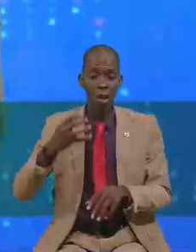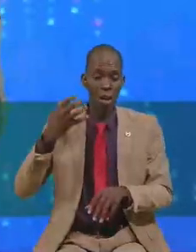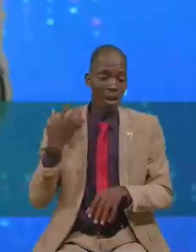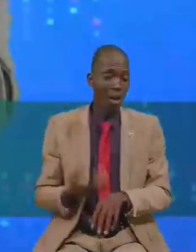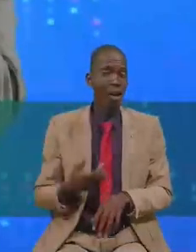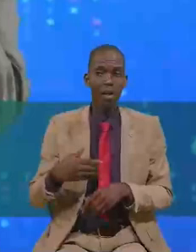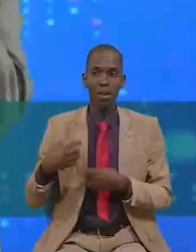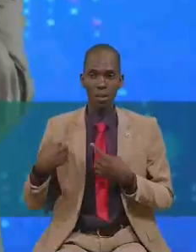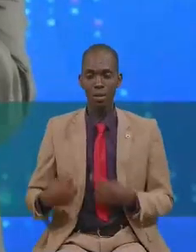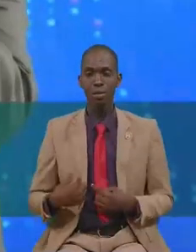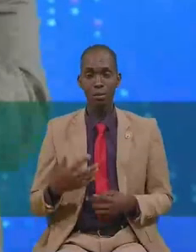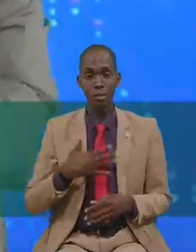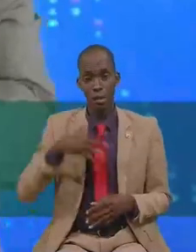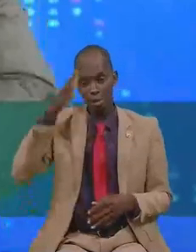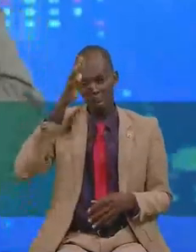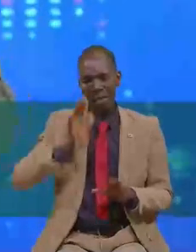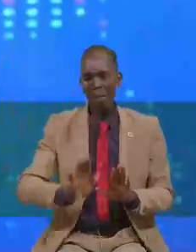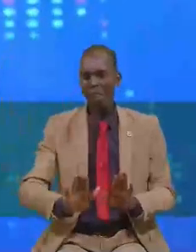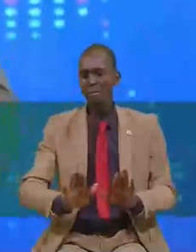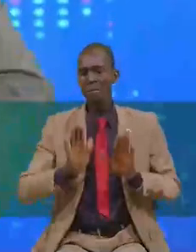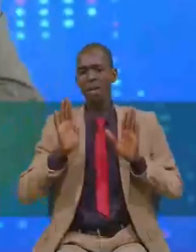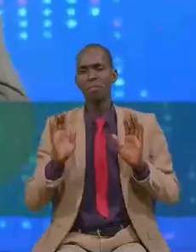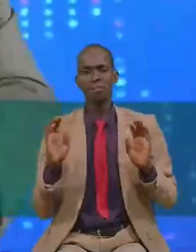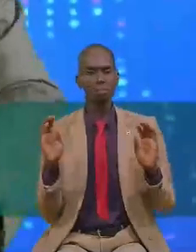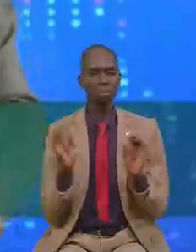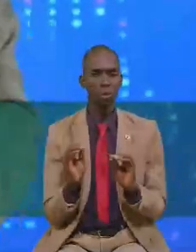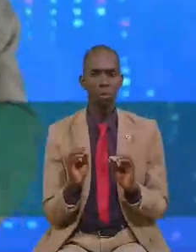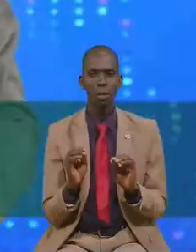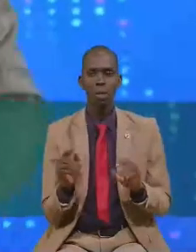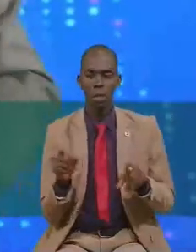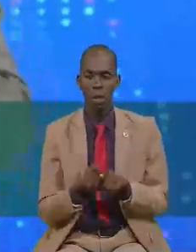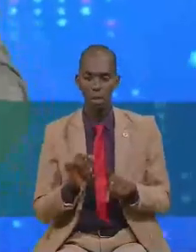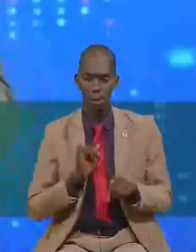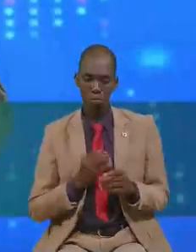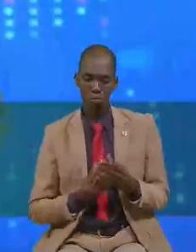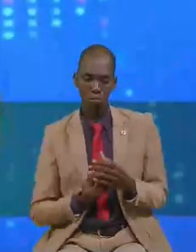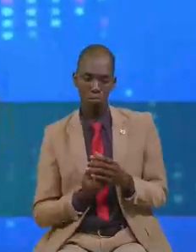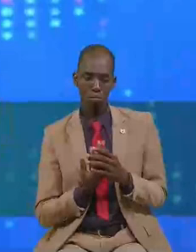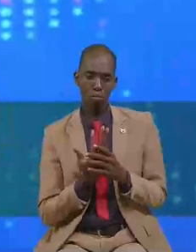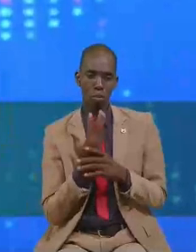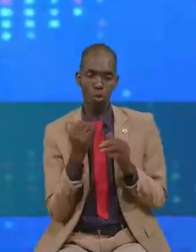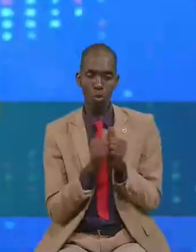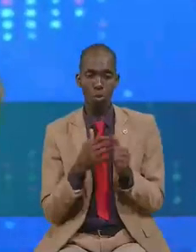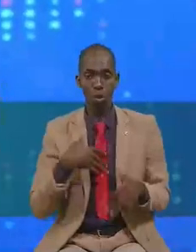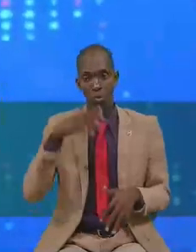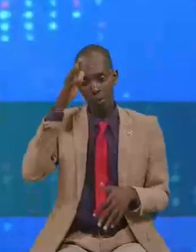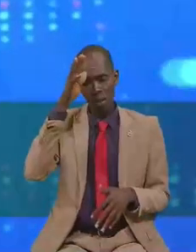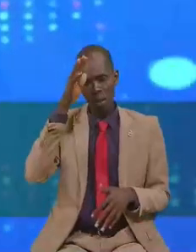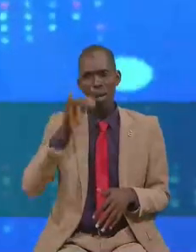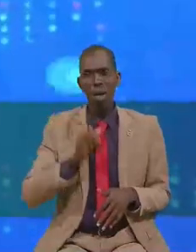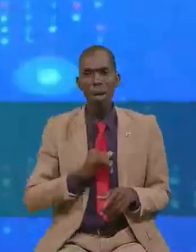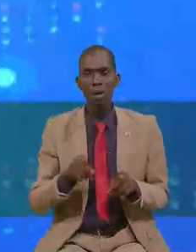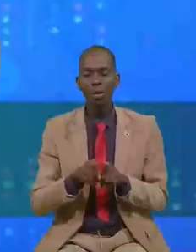il ne craignait rien. Et quand je grandissais avec lui, moi aussi, j'avais ce